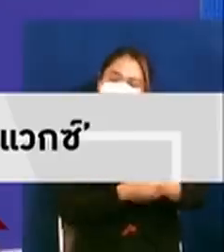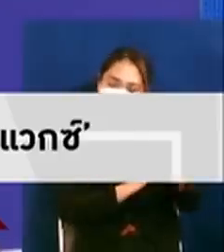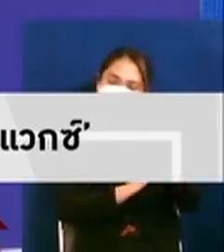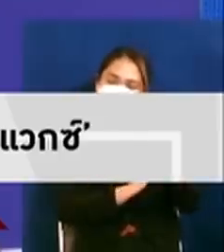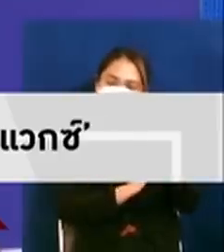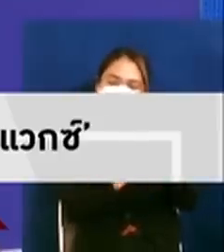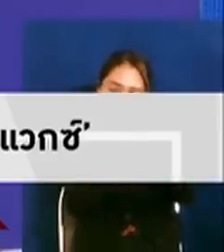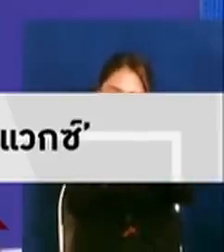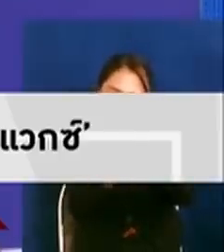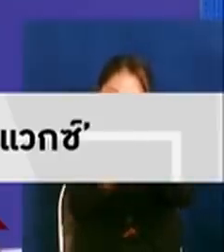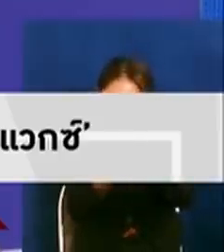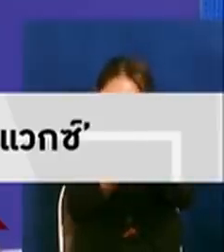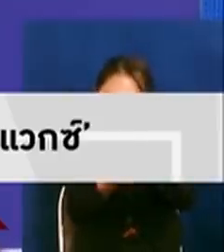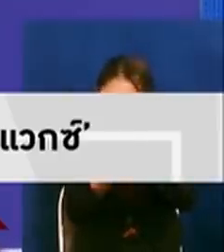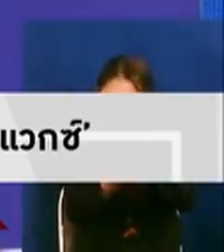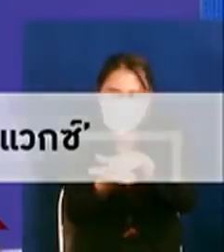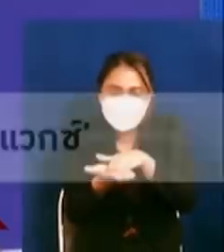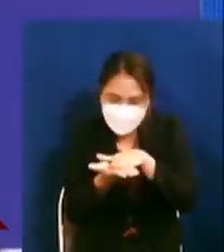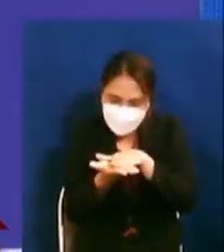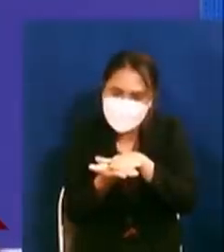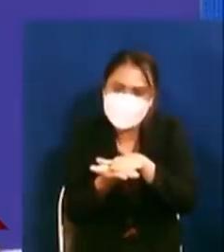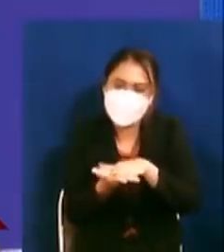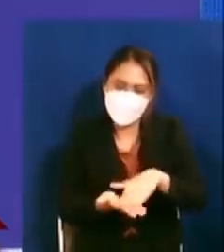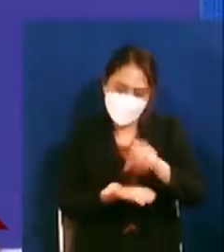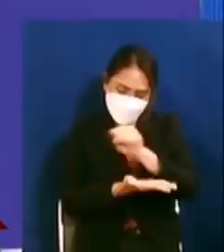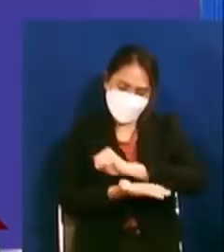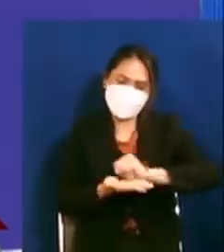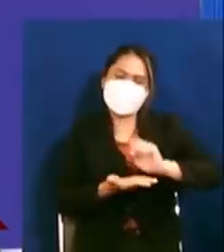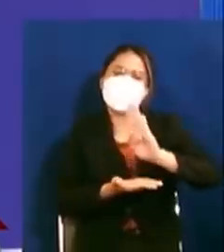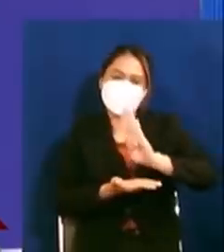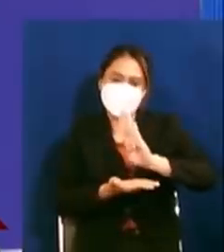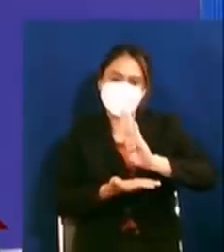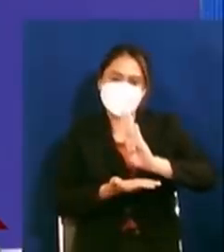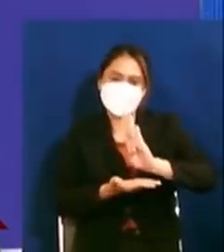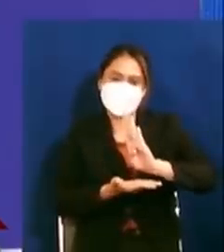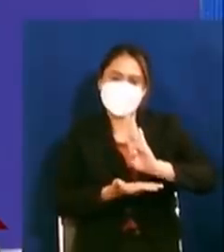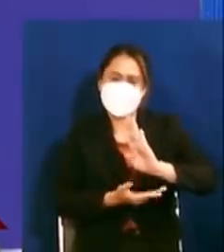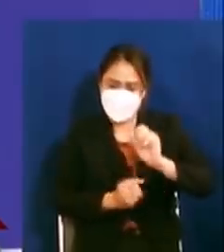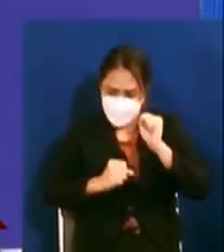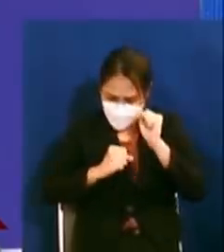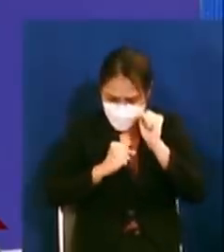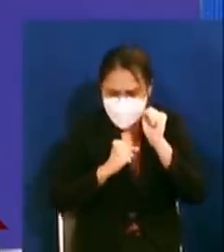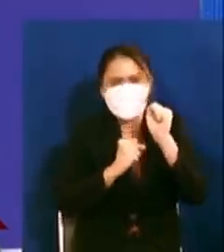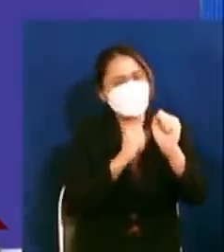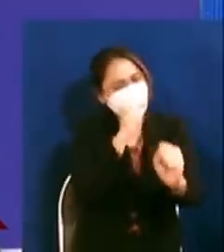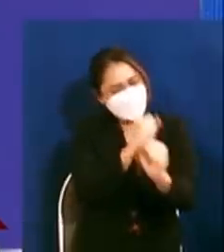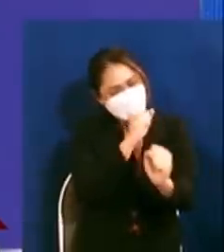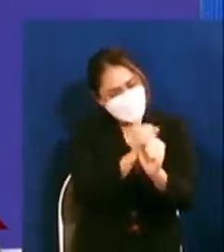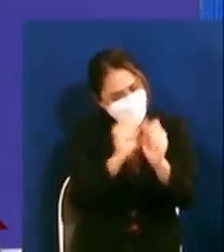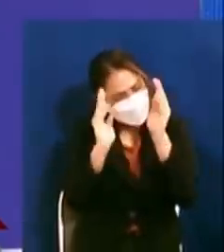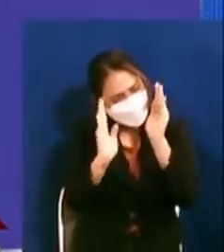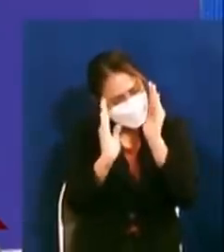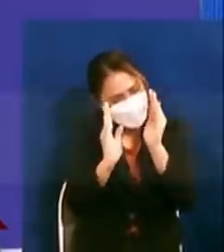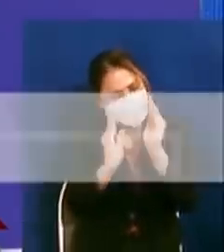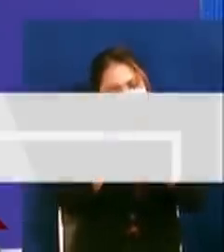กราบขออภัยพี่น้องประชาชนนะครับที่ทางสถาบันวัคซีนแห่งชาติเนี่ยแม้ว่าจะได้พยายามเต็มที่แล้วก็ยังได้จัดหาวัคซีนได้ในจำนวน